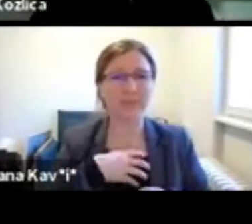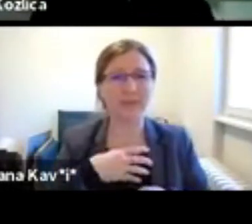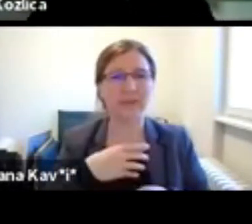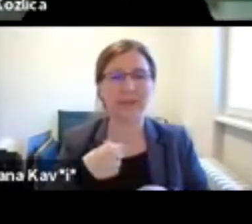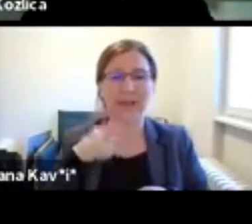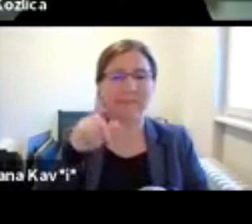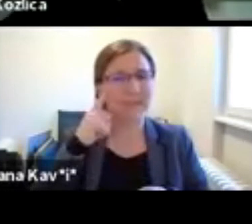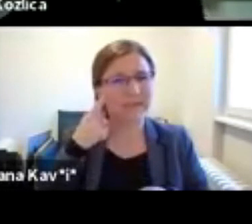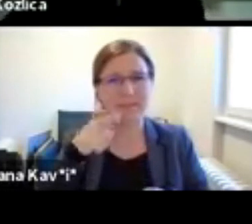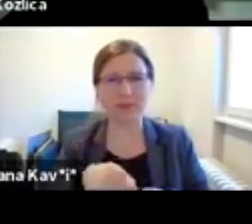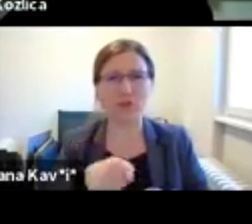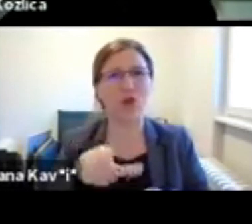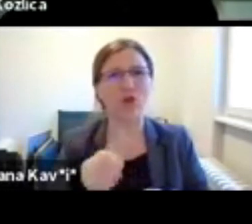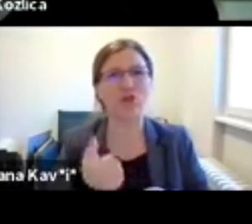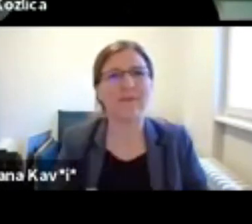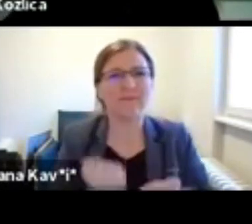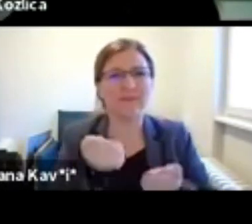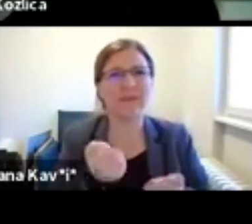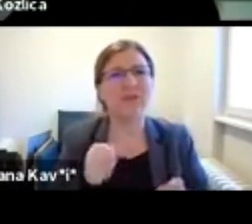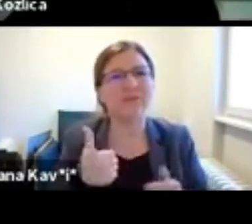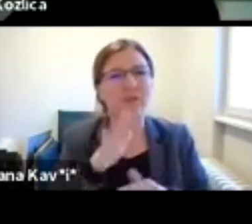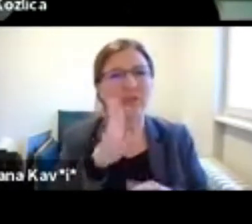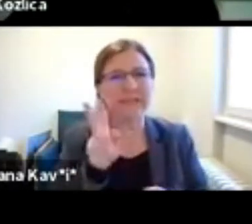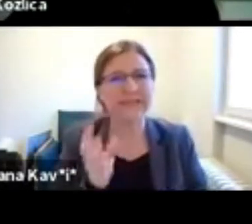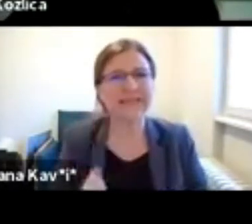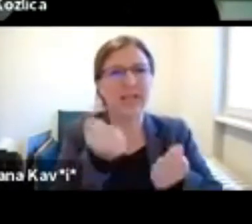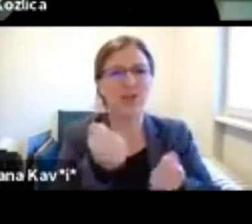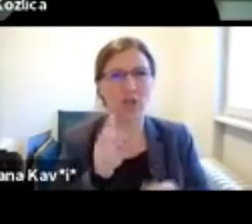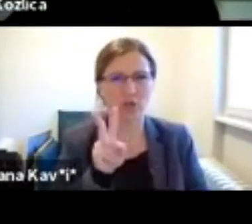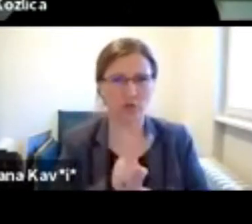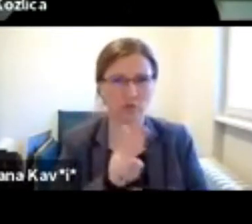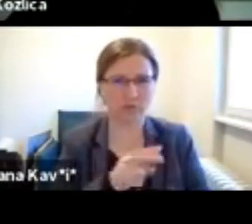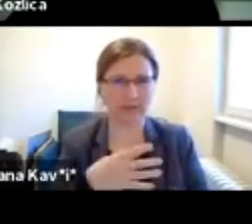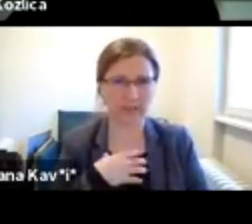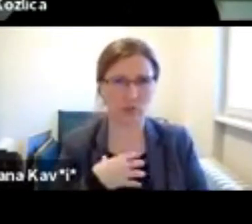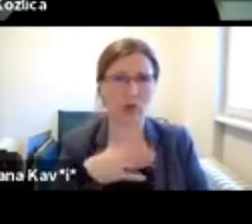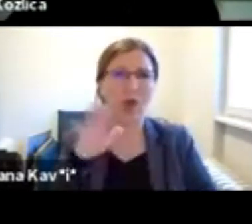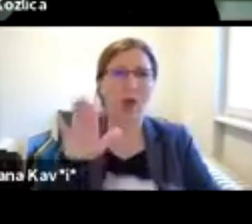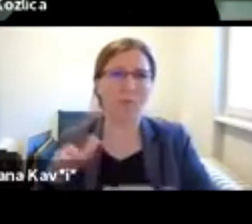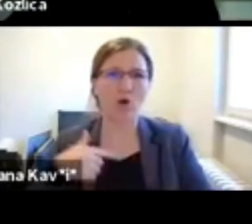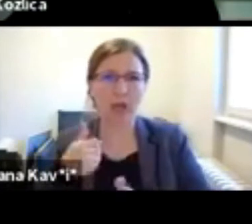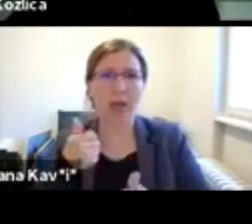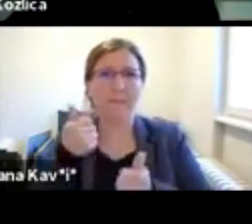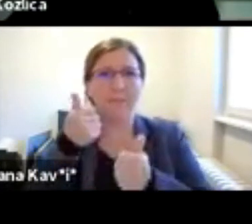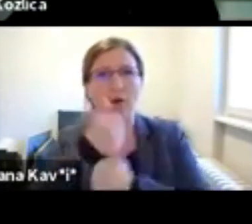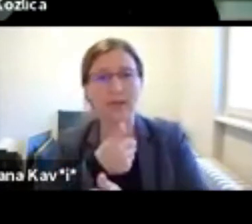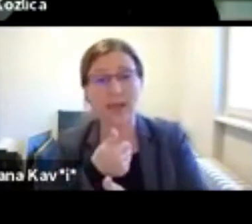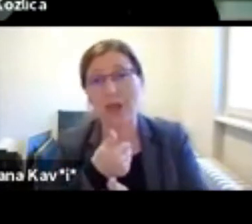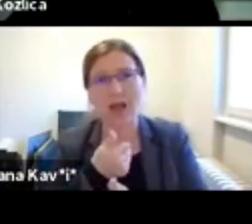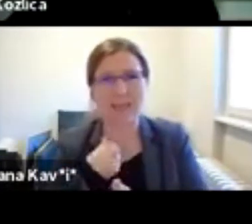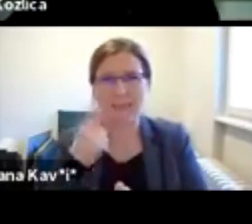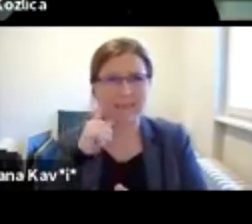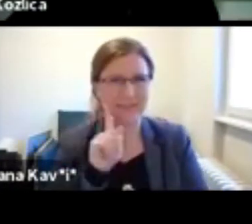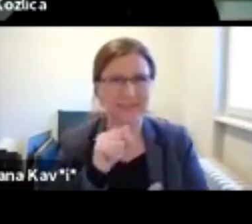meni sačuvat, možda sam u krivom, ali mislim da nisam. Malo i ovi moji sjedi mi daje pravo da